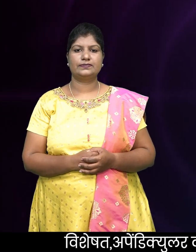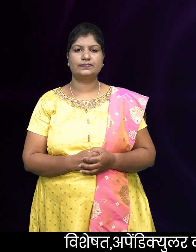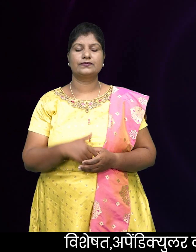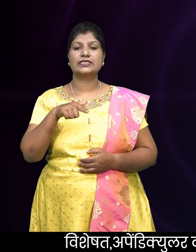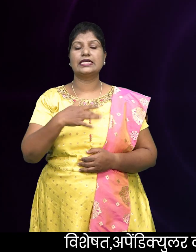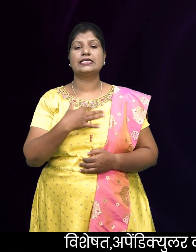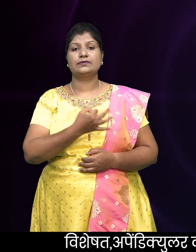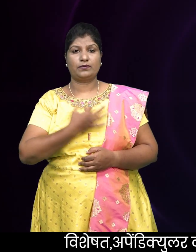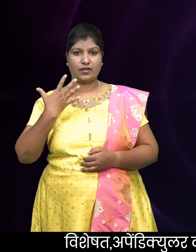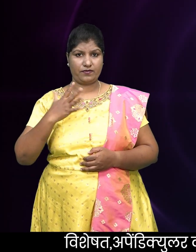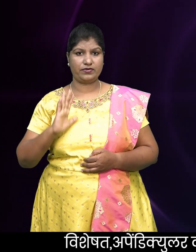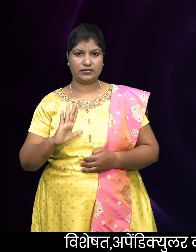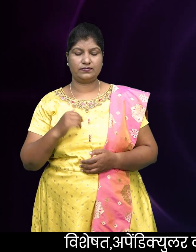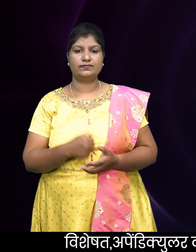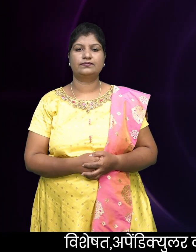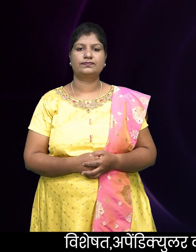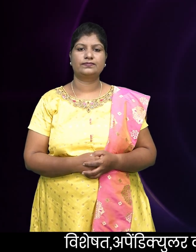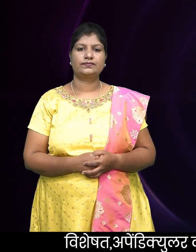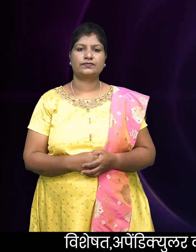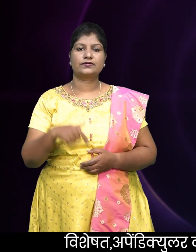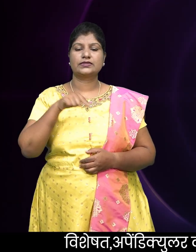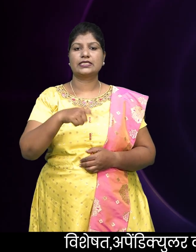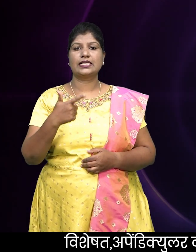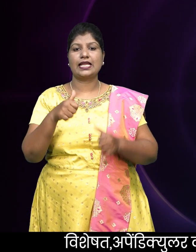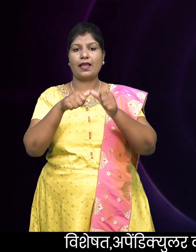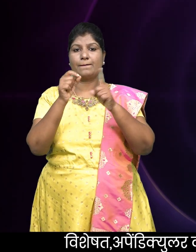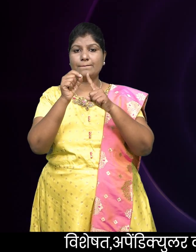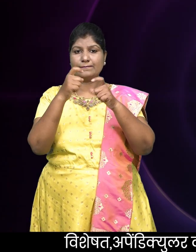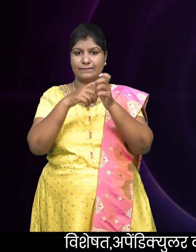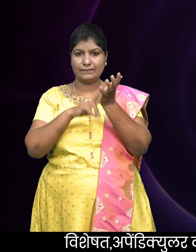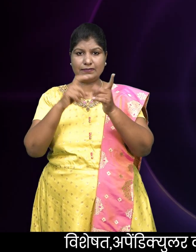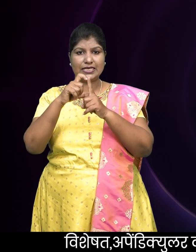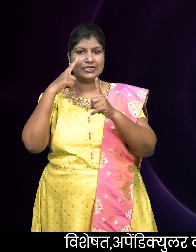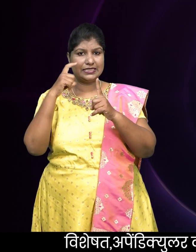विशेषतः अपेंडिक्युलर कंकालामध्ये खांद्याच्या कमरेचा समावेश असतो.